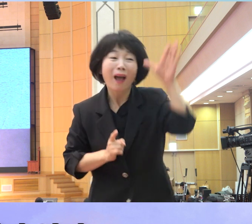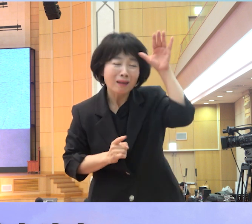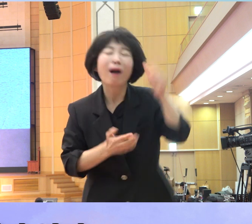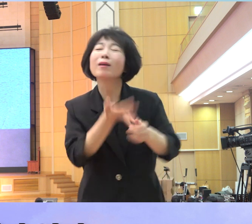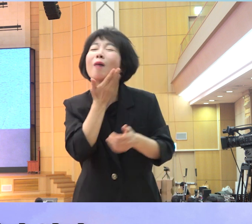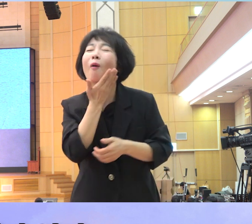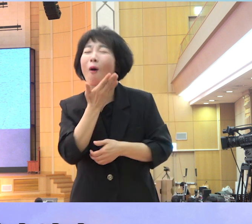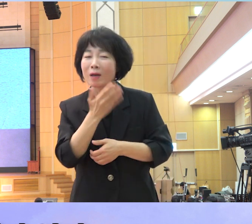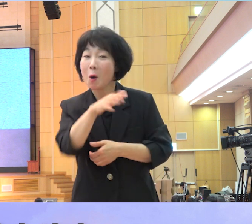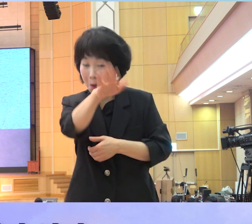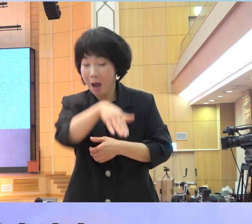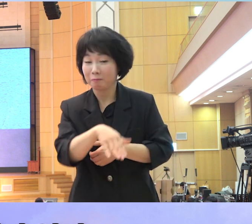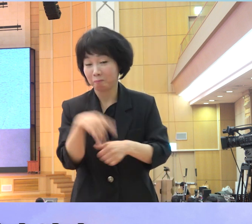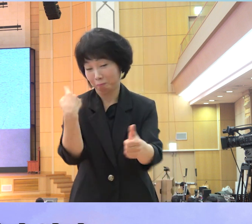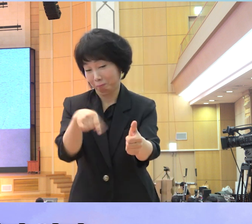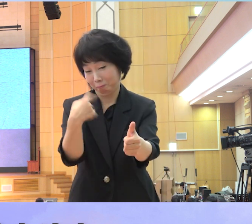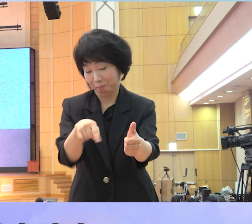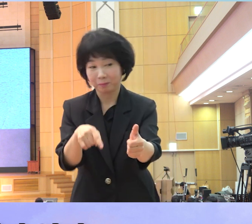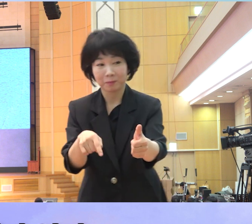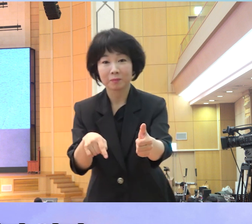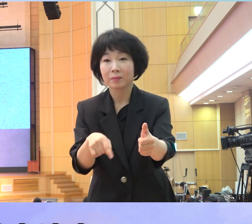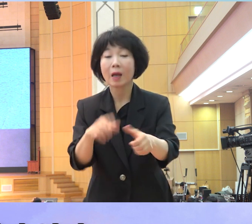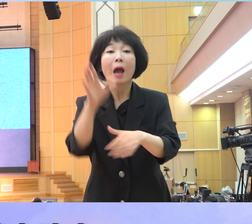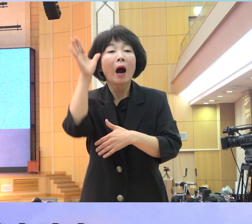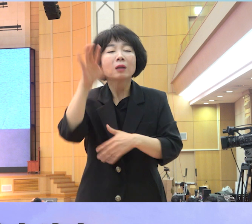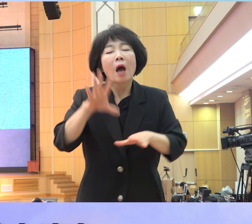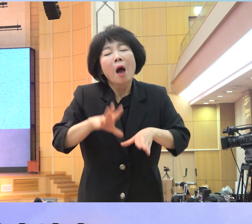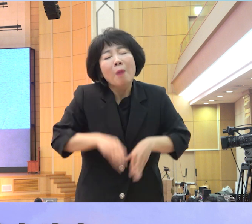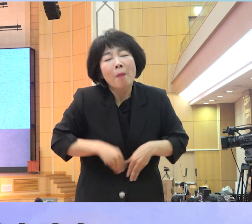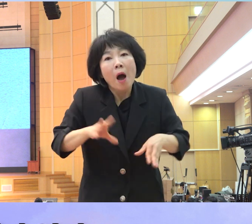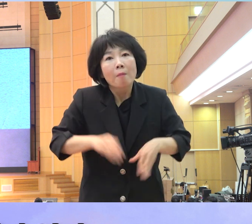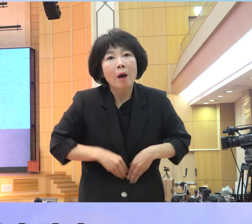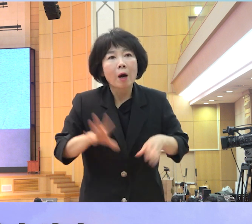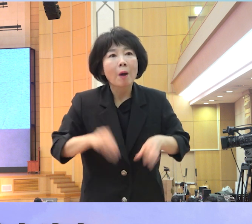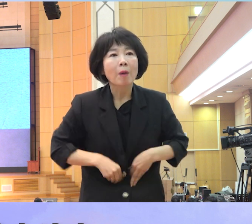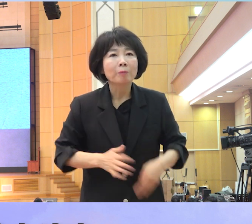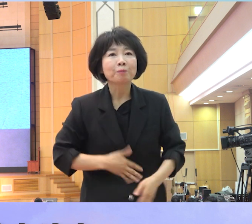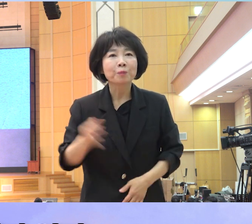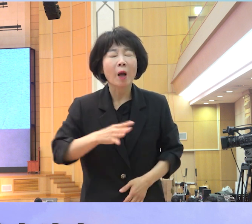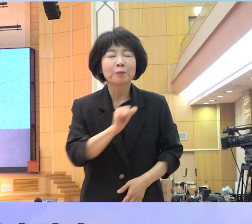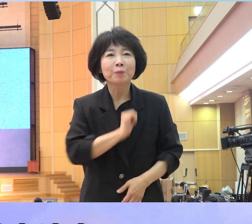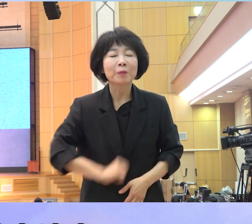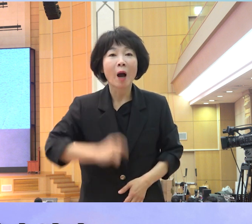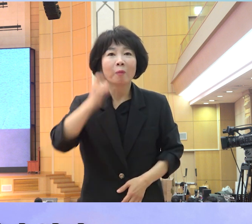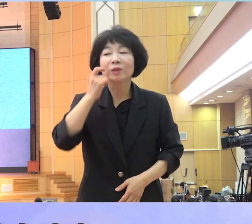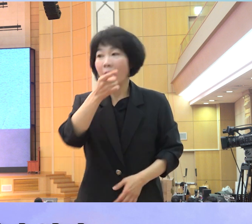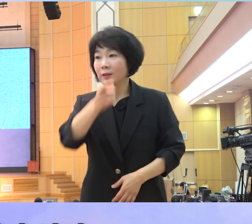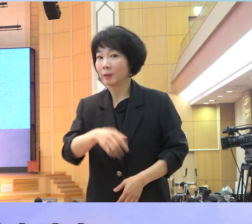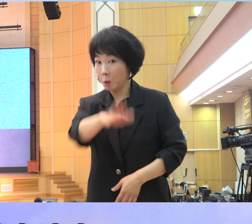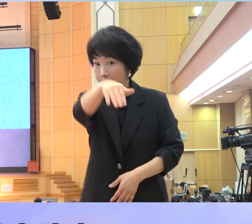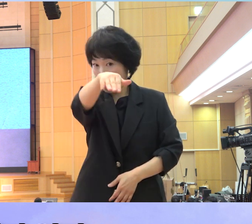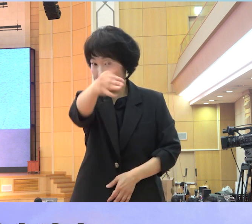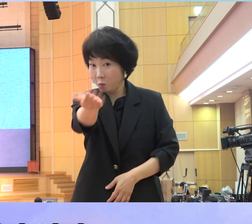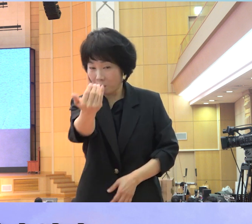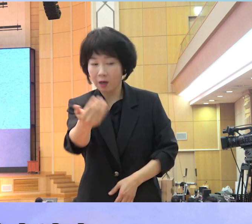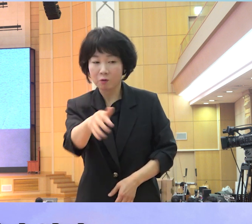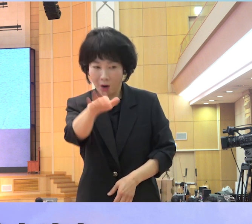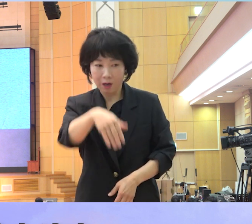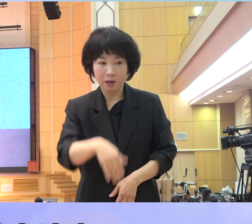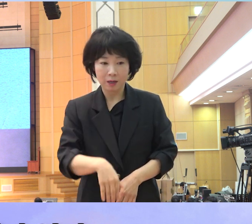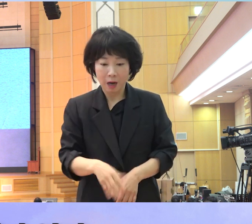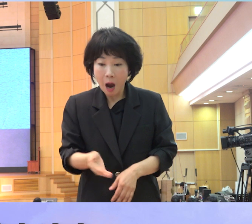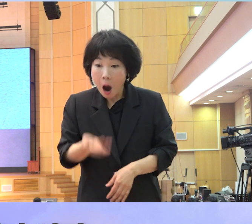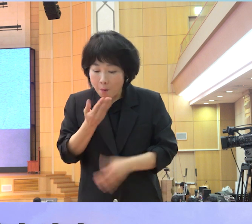이제 근데 강아지는 중요한 게 배고픈 게 되게 중요해요. 배고팠을 때 훈련이 잘 되거든요. 그 먹이를